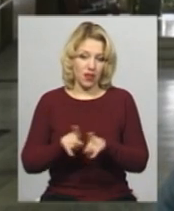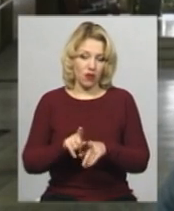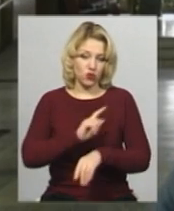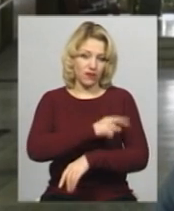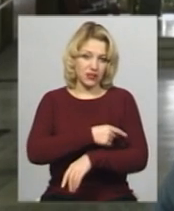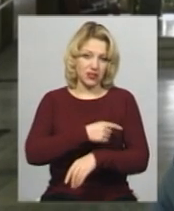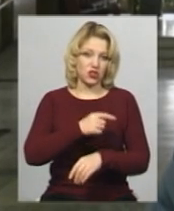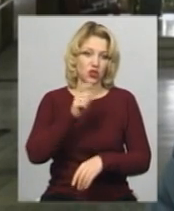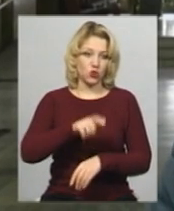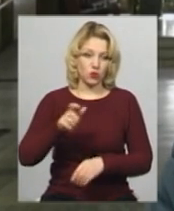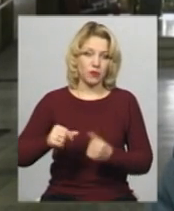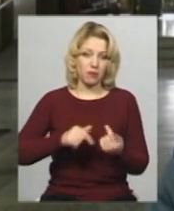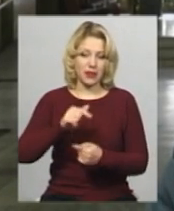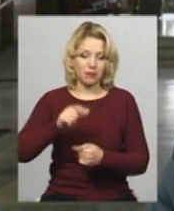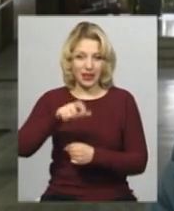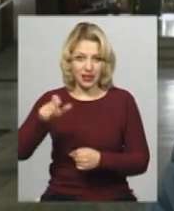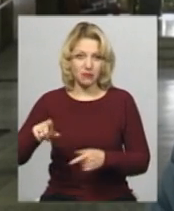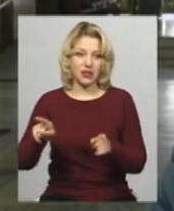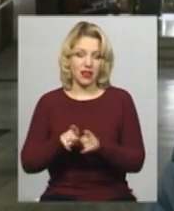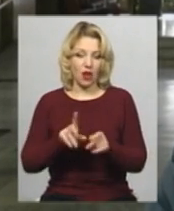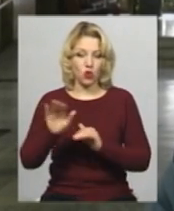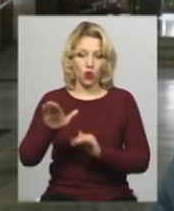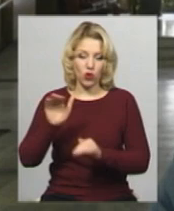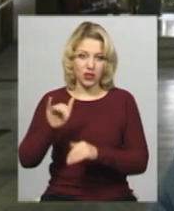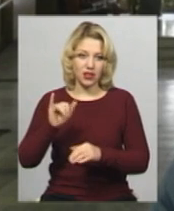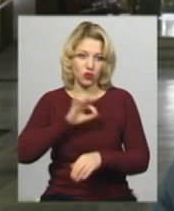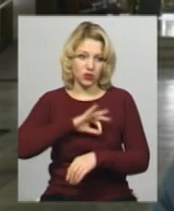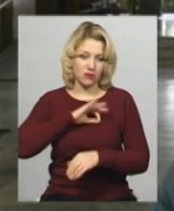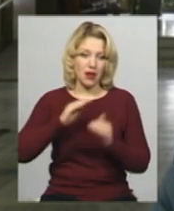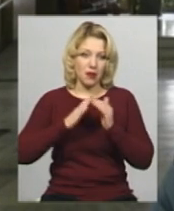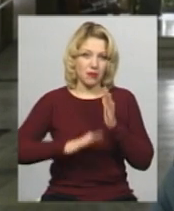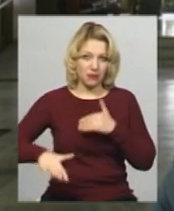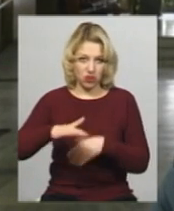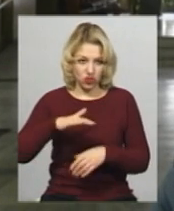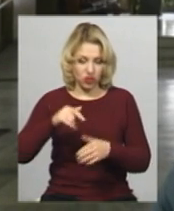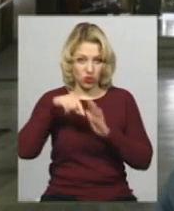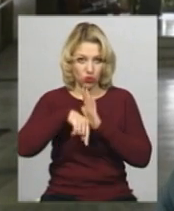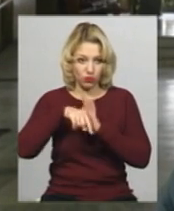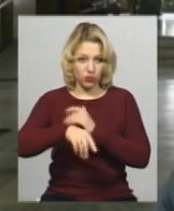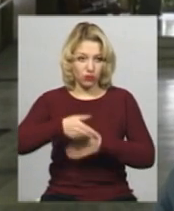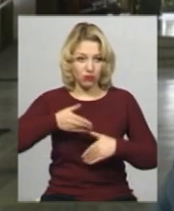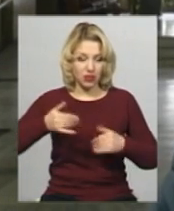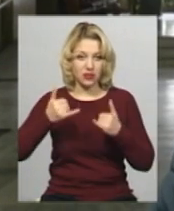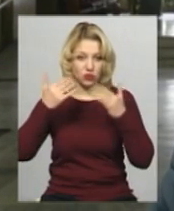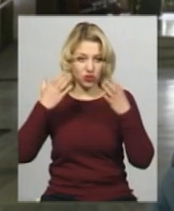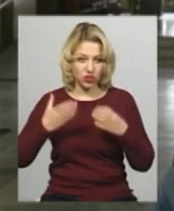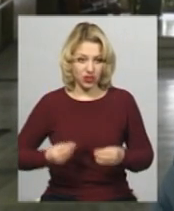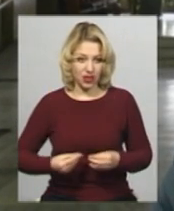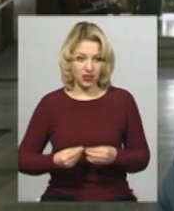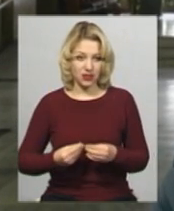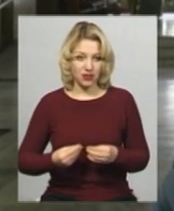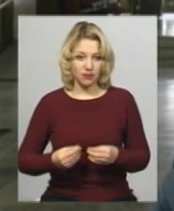особи-підприємці, а також орендарі і користувачі приміщень. Тобто ми на сьогоднішній